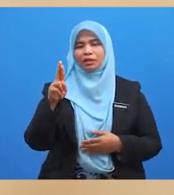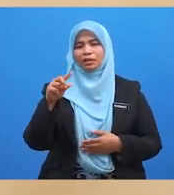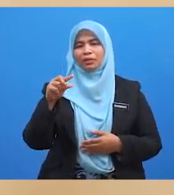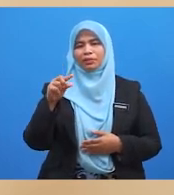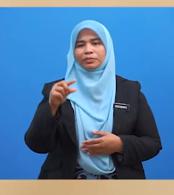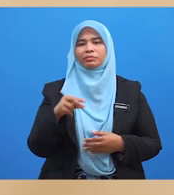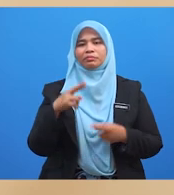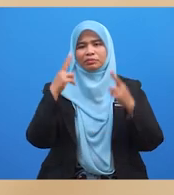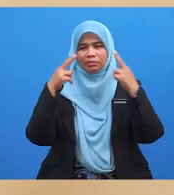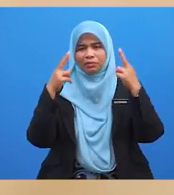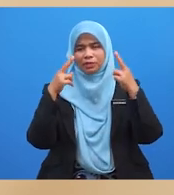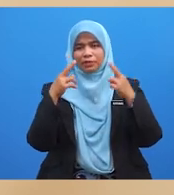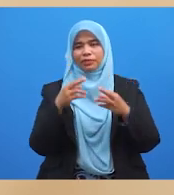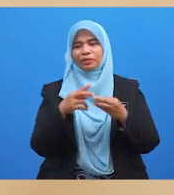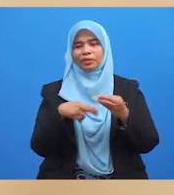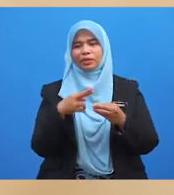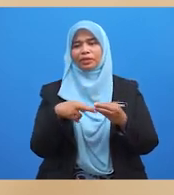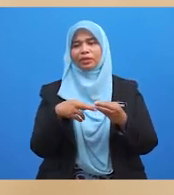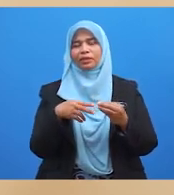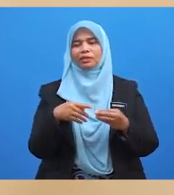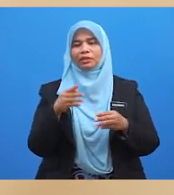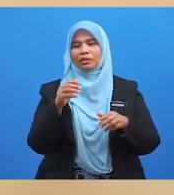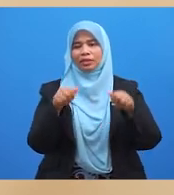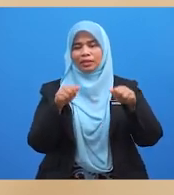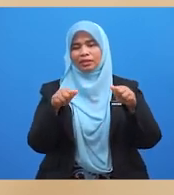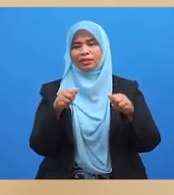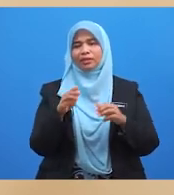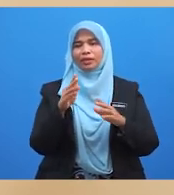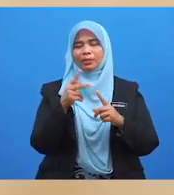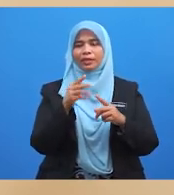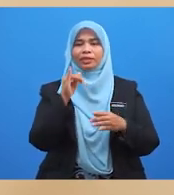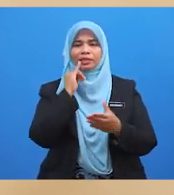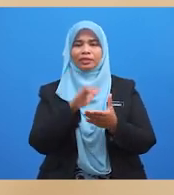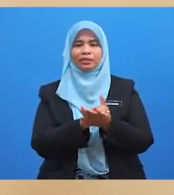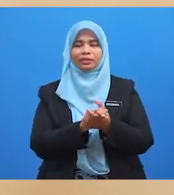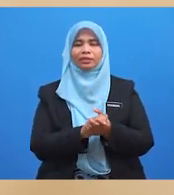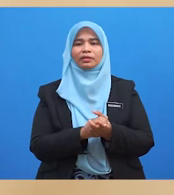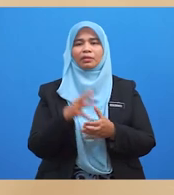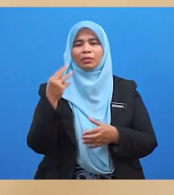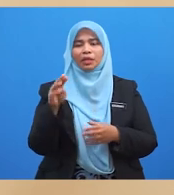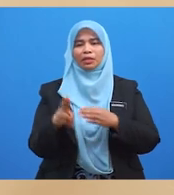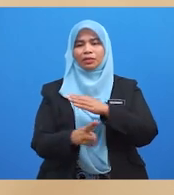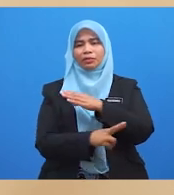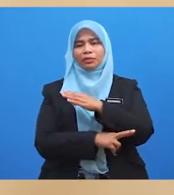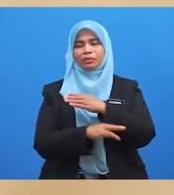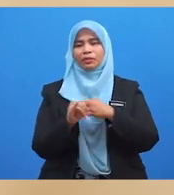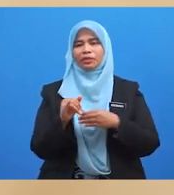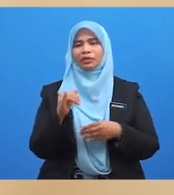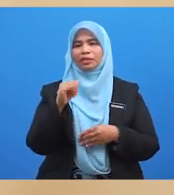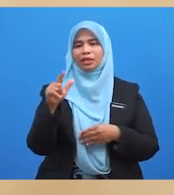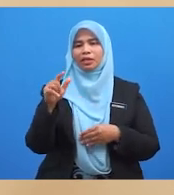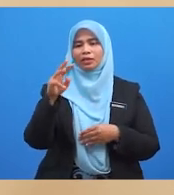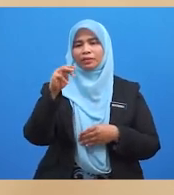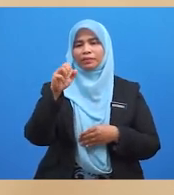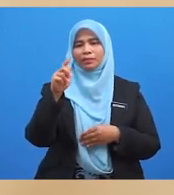tentang kemampuannya untuk berlaku adil terhadap isteri-isterinya. Maka hukum poligami dalam